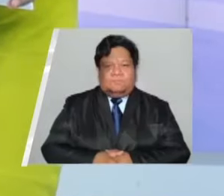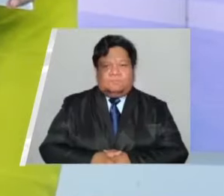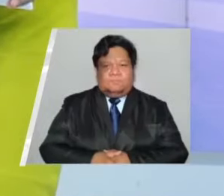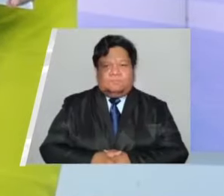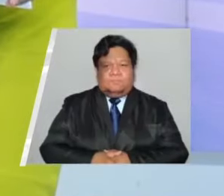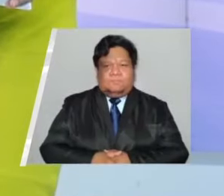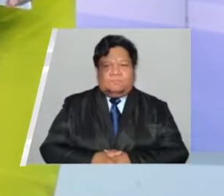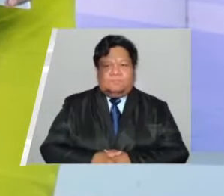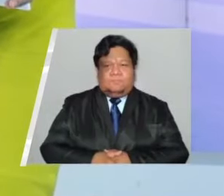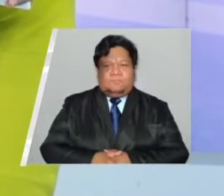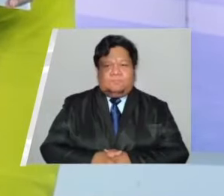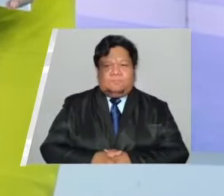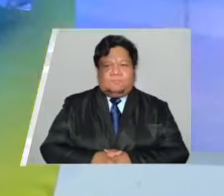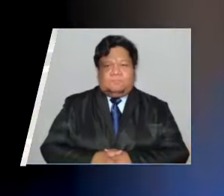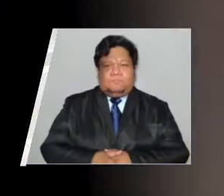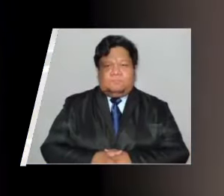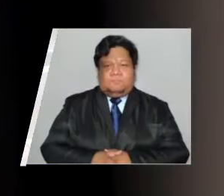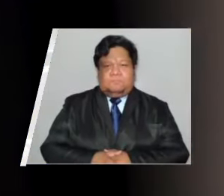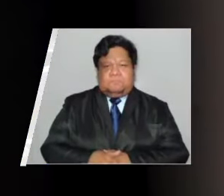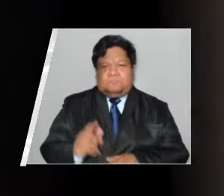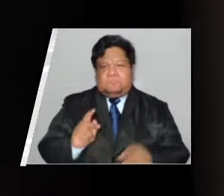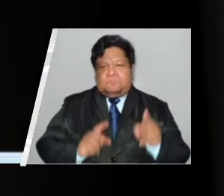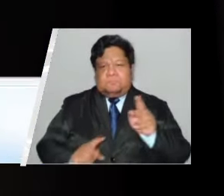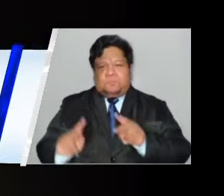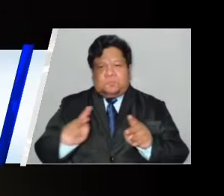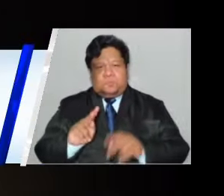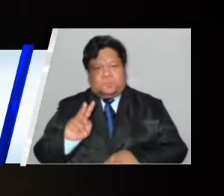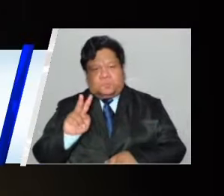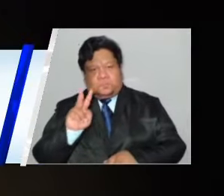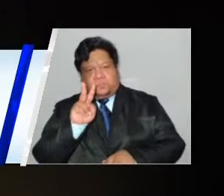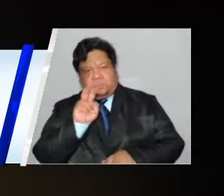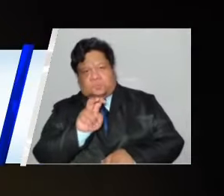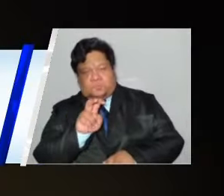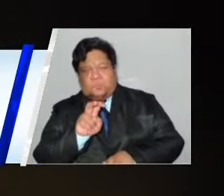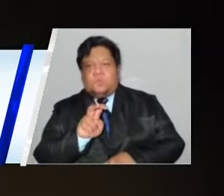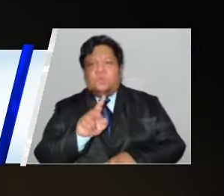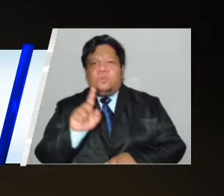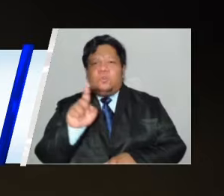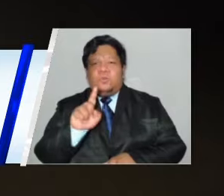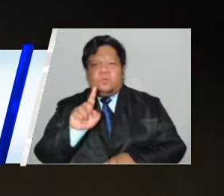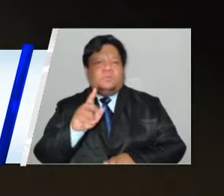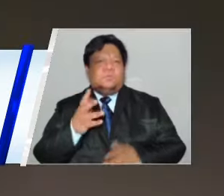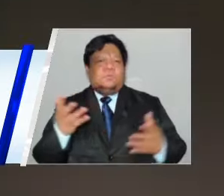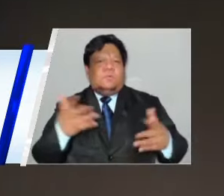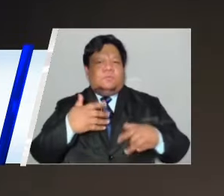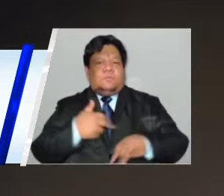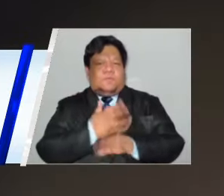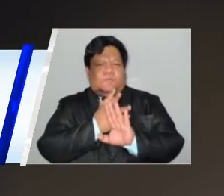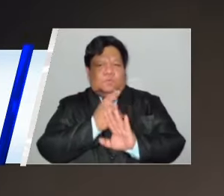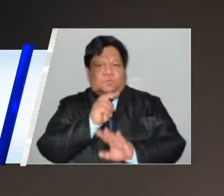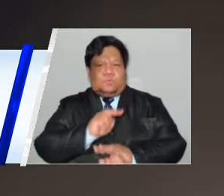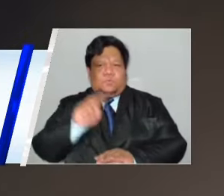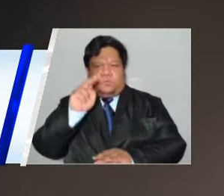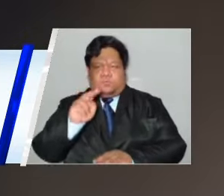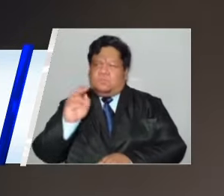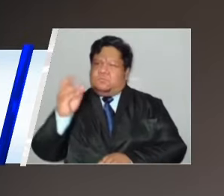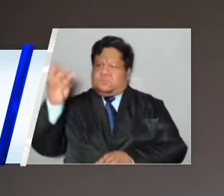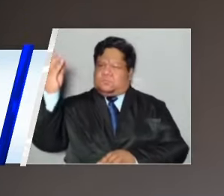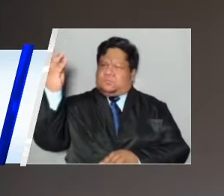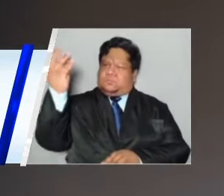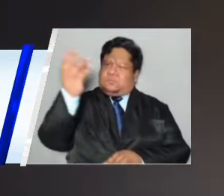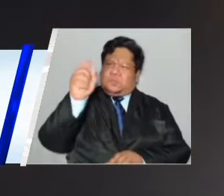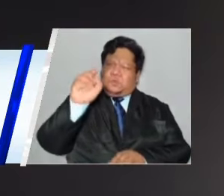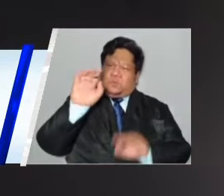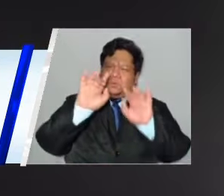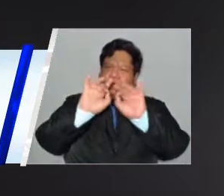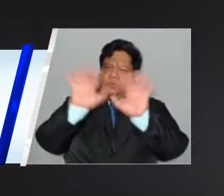Nagulat po ang mga nakasaksi sa pagguhit sa himpapawid ng anila misteryosong liwanag sa Tagum City, Davao del Norte. Nangyari po